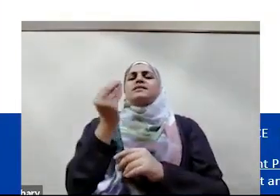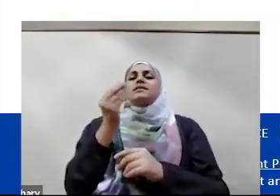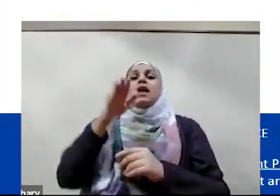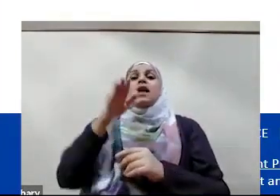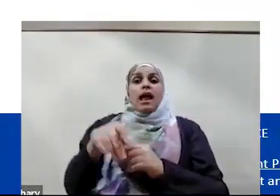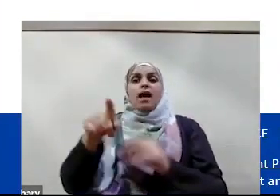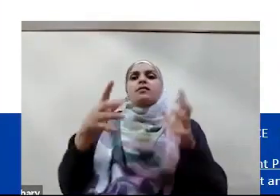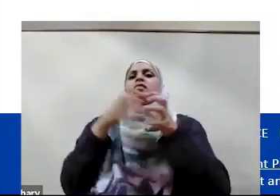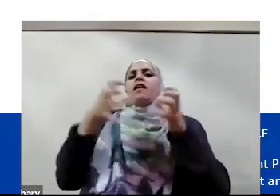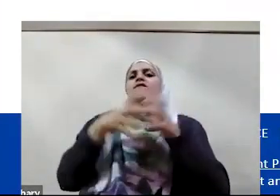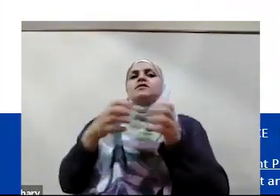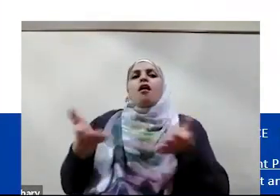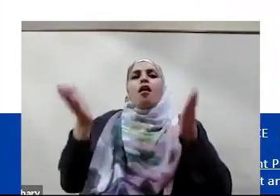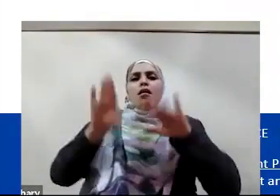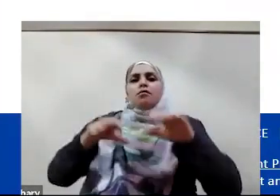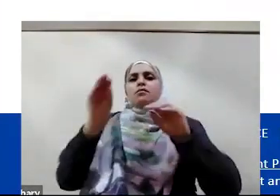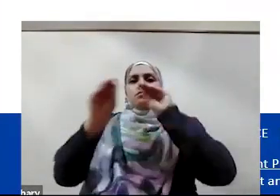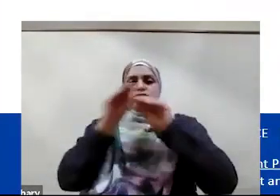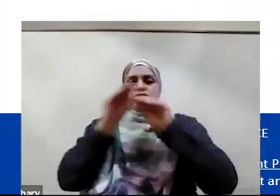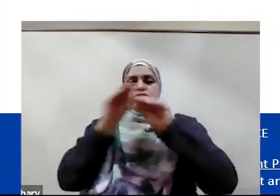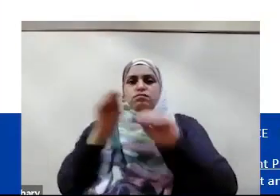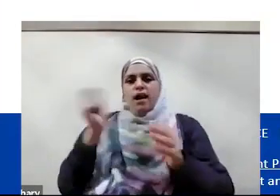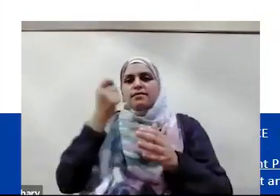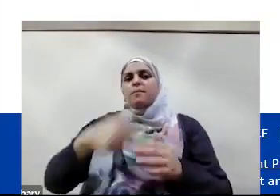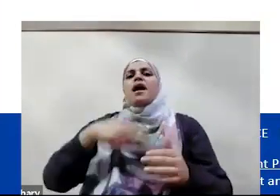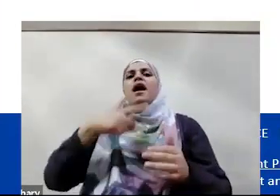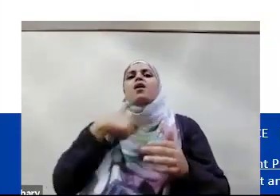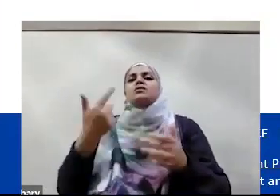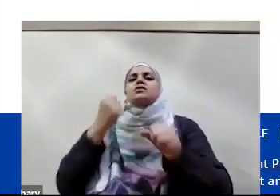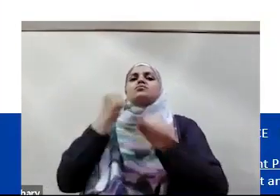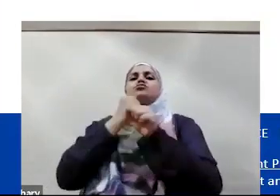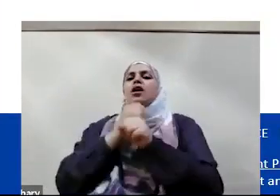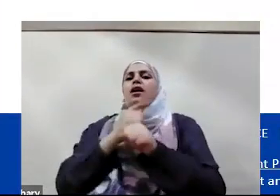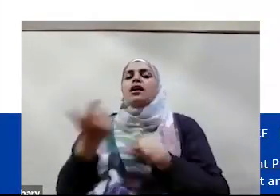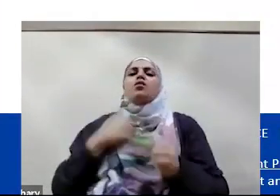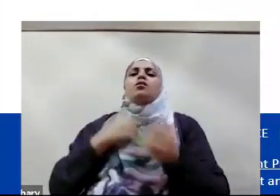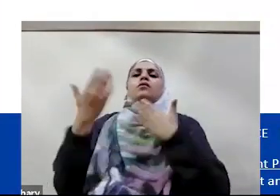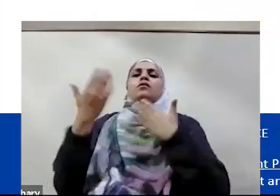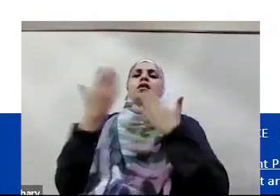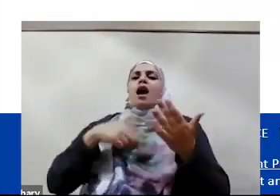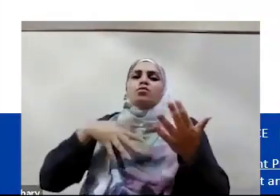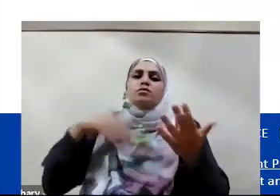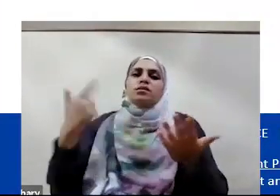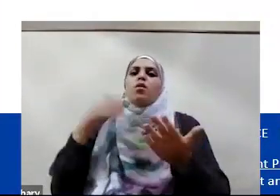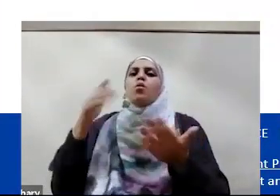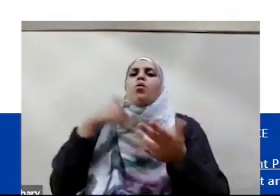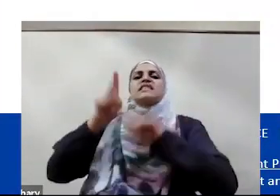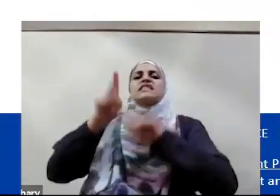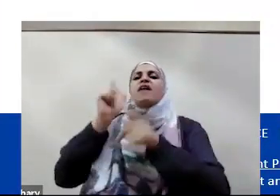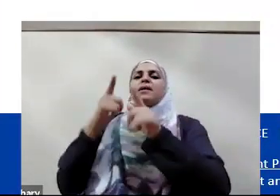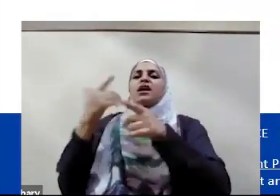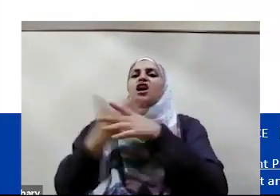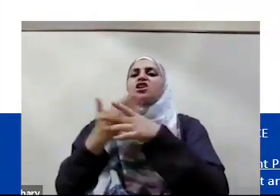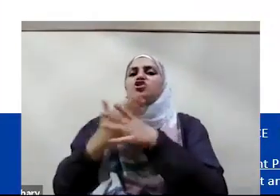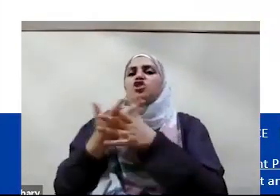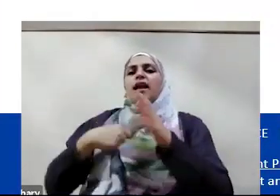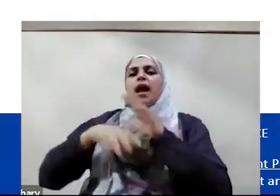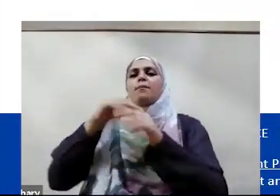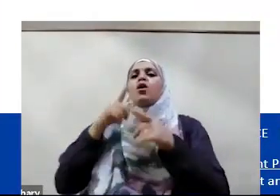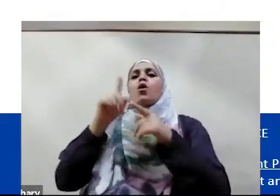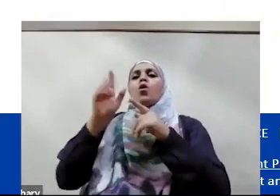مجالي والتخصص بتاعي وشغلي، والدراسة اللي أنا عايز أدرسها في أمريكا دي إزاي هتبني على